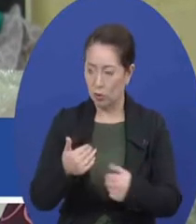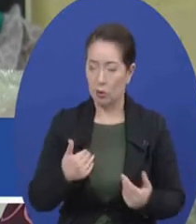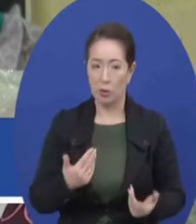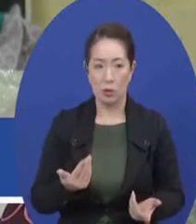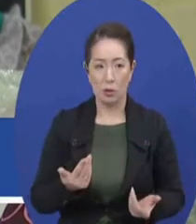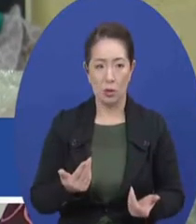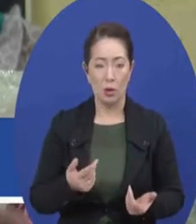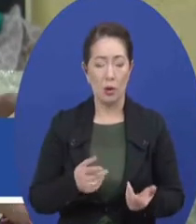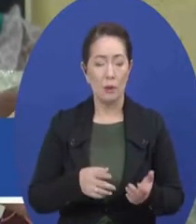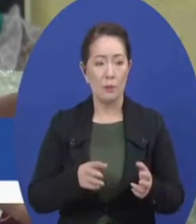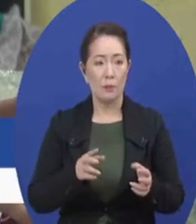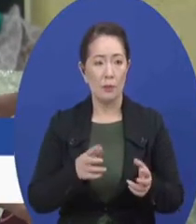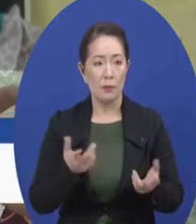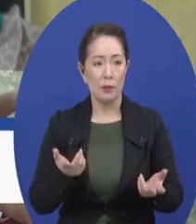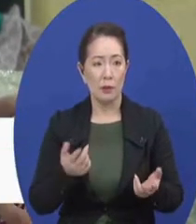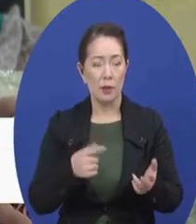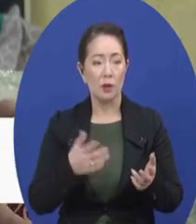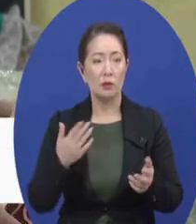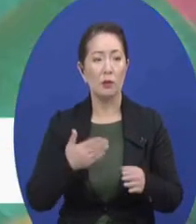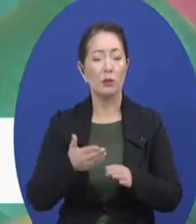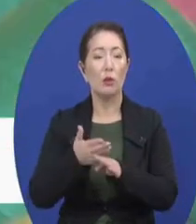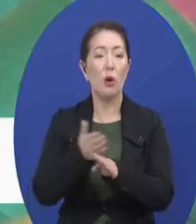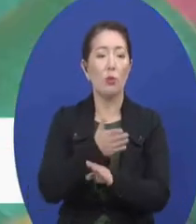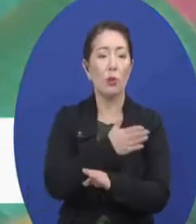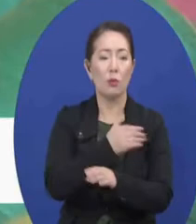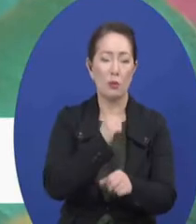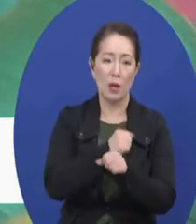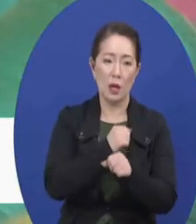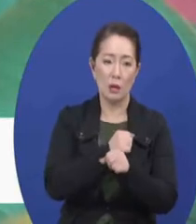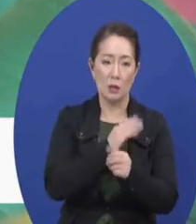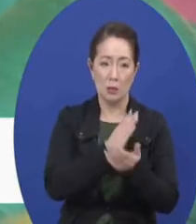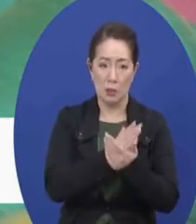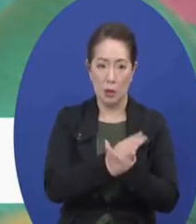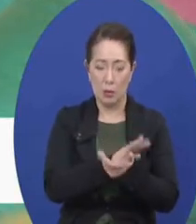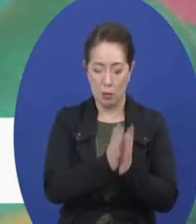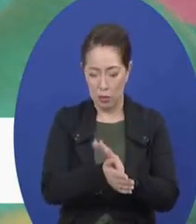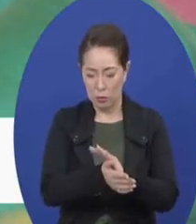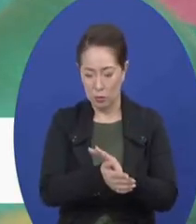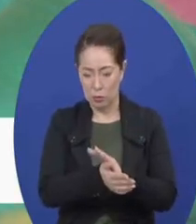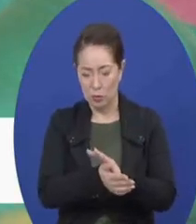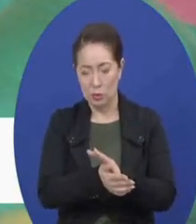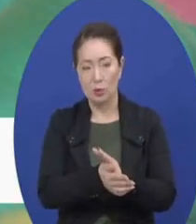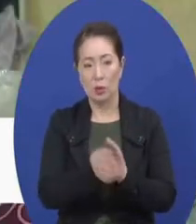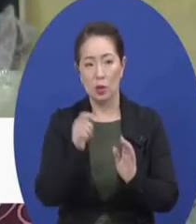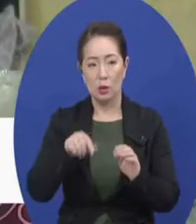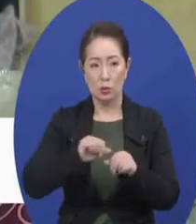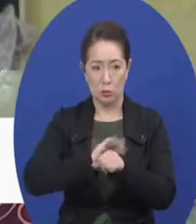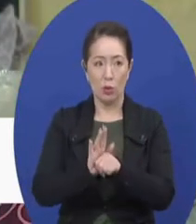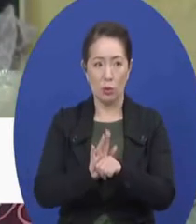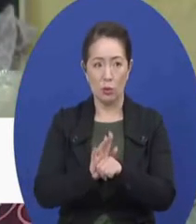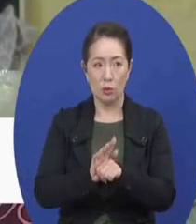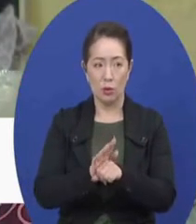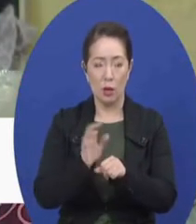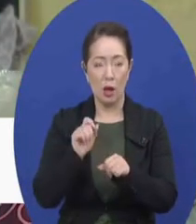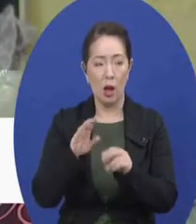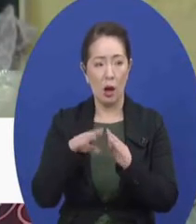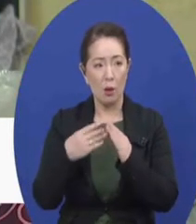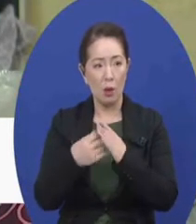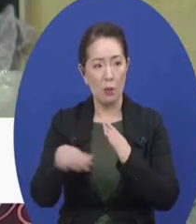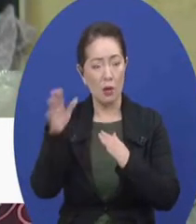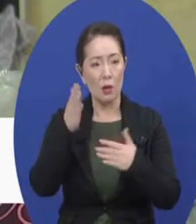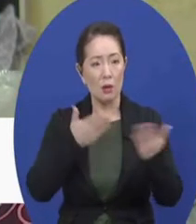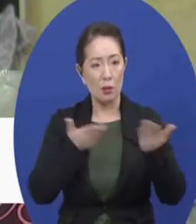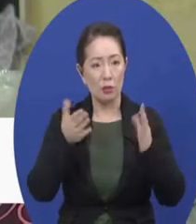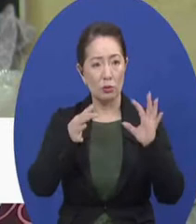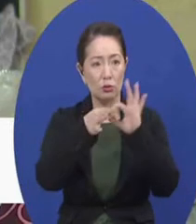бид нарт гарааны яг ийм нөгөө тэр үед чинь ажиллаж байсан ч гэсэн нөгөө одоо ахуй эргэлтэний